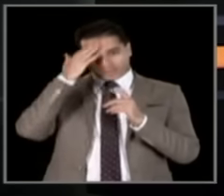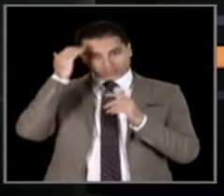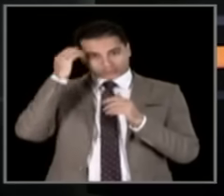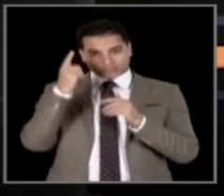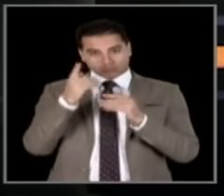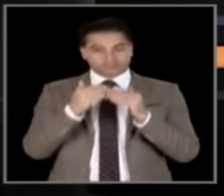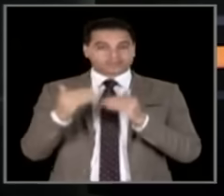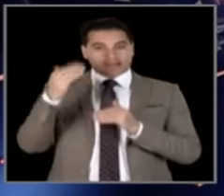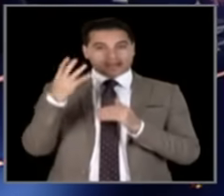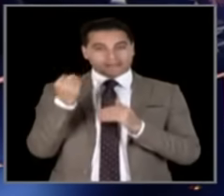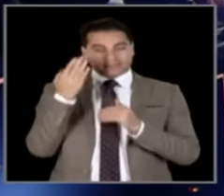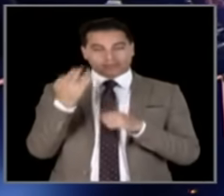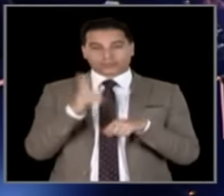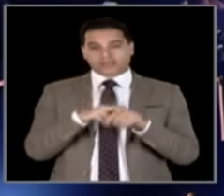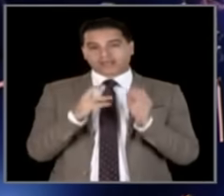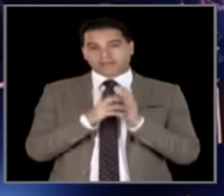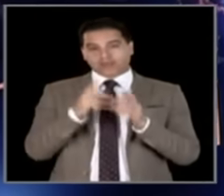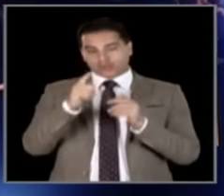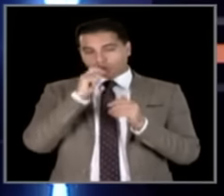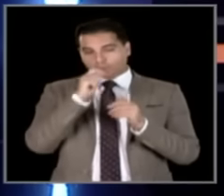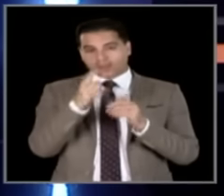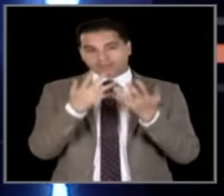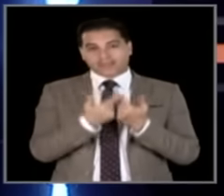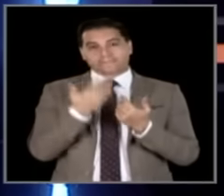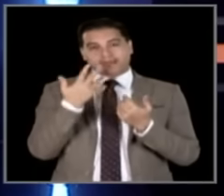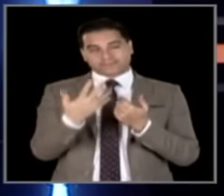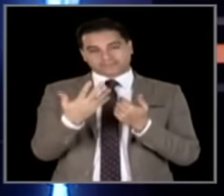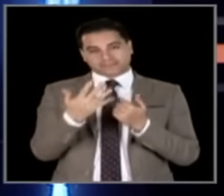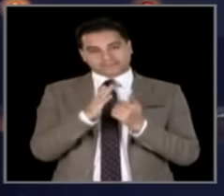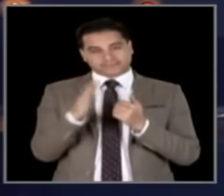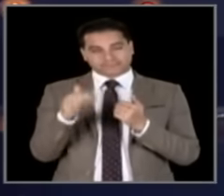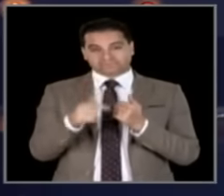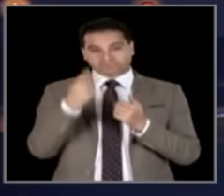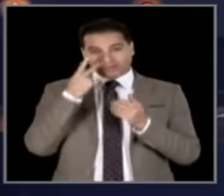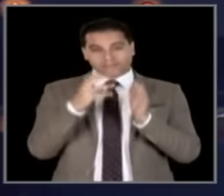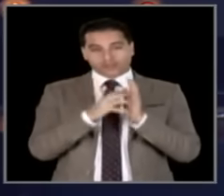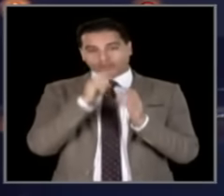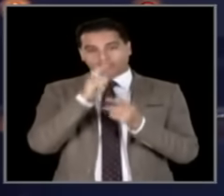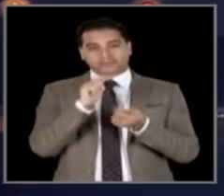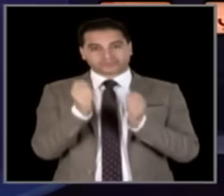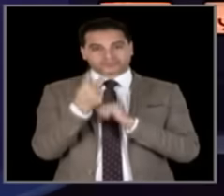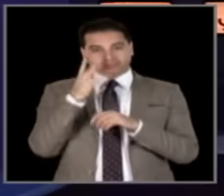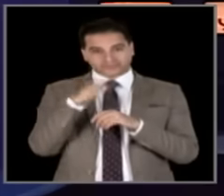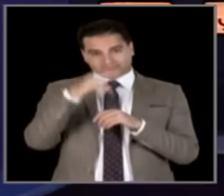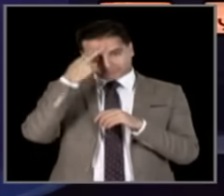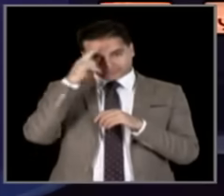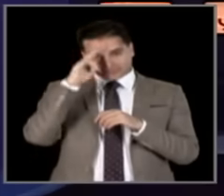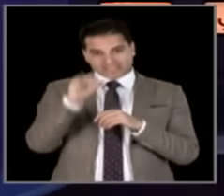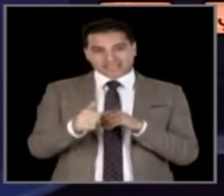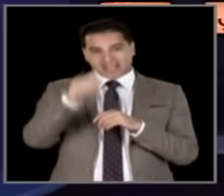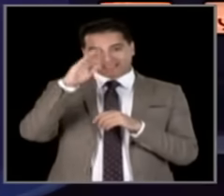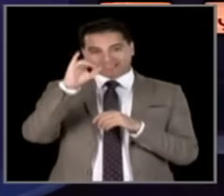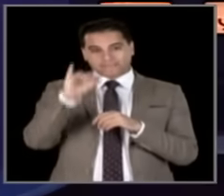متقدمين 40 نقطة، جامعة دمياط 5. جامعة دمياط عندنا تغييرين: